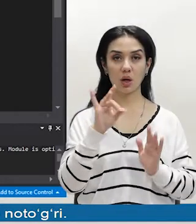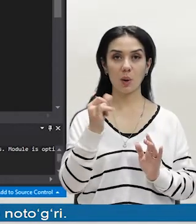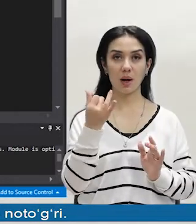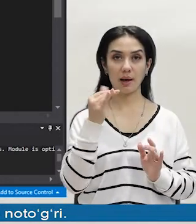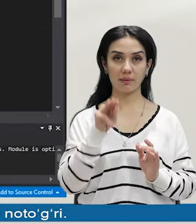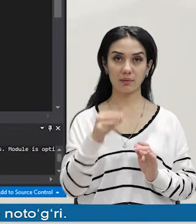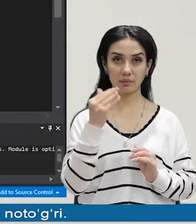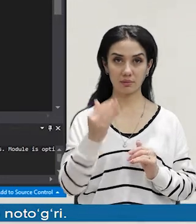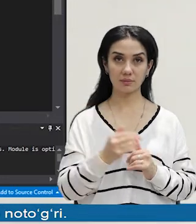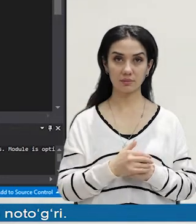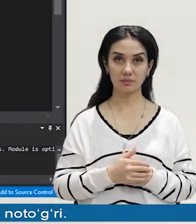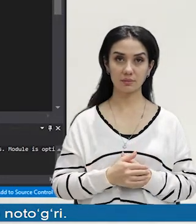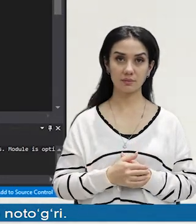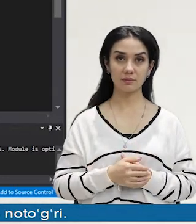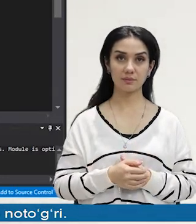console.write